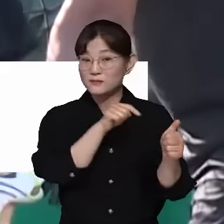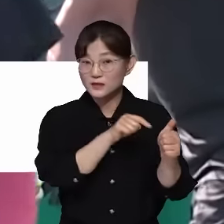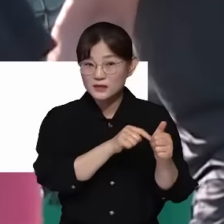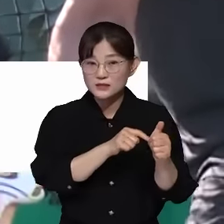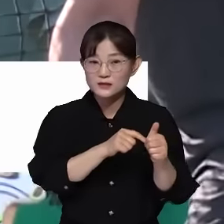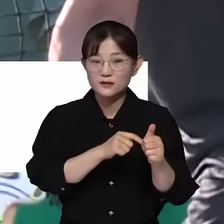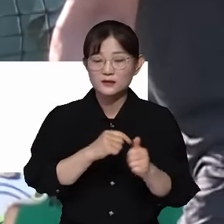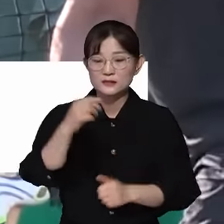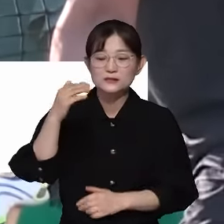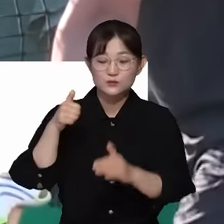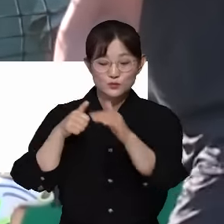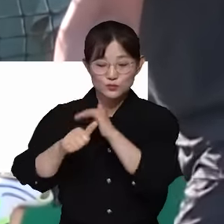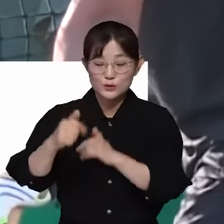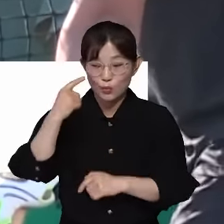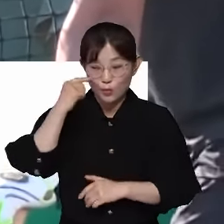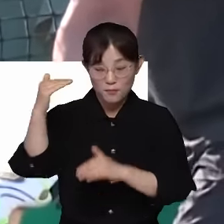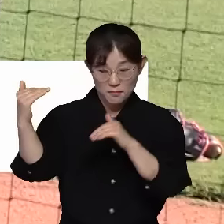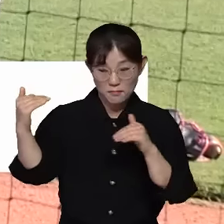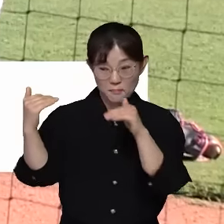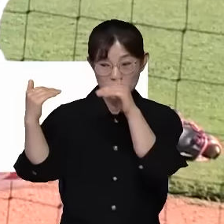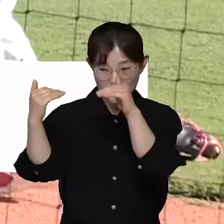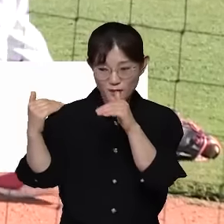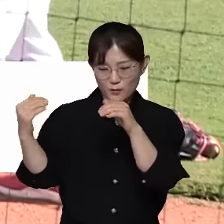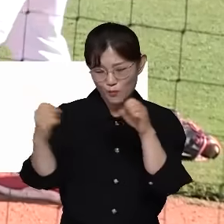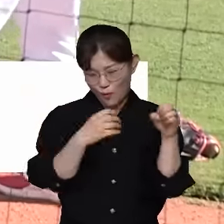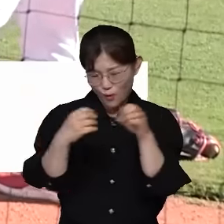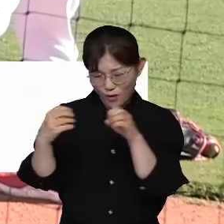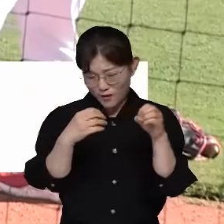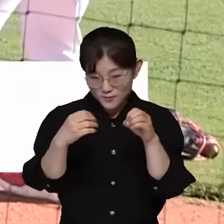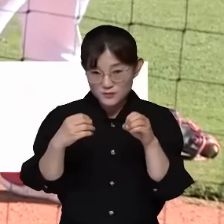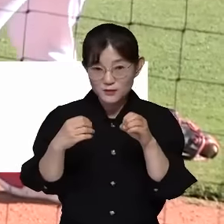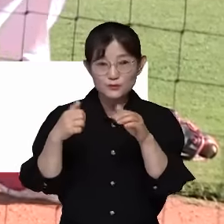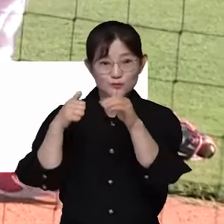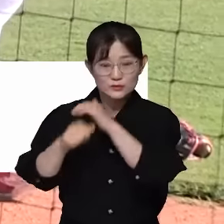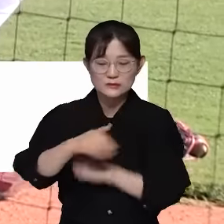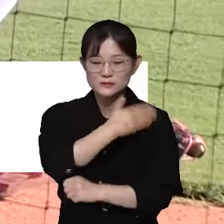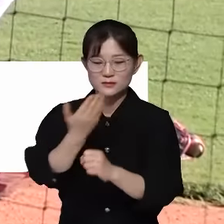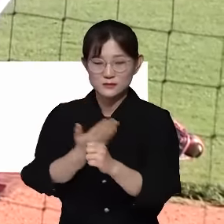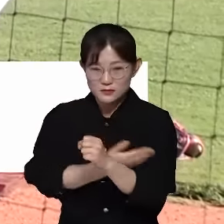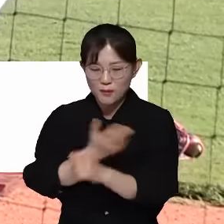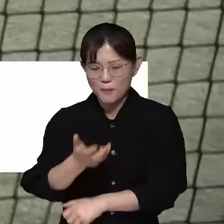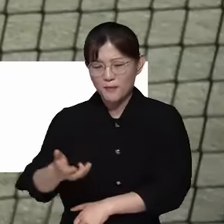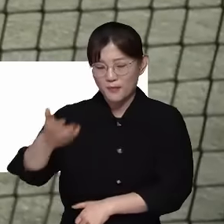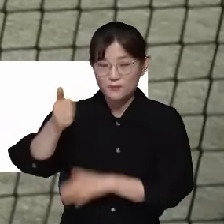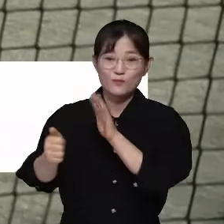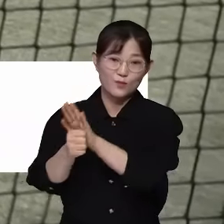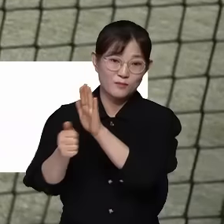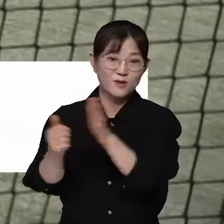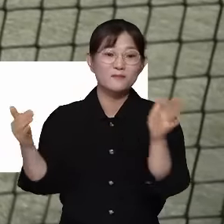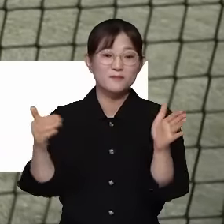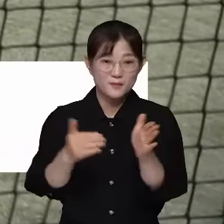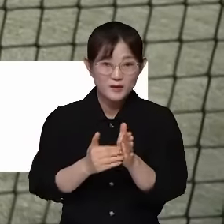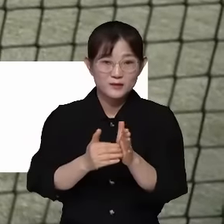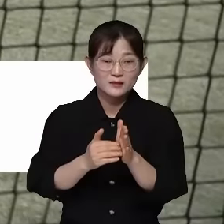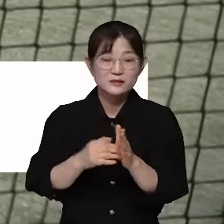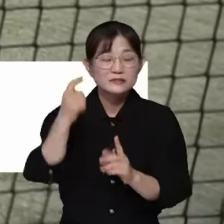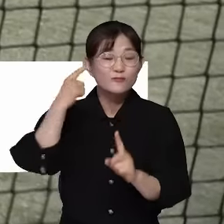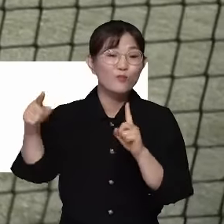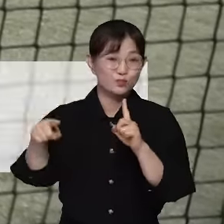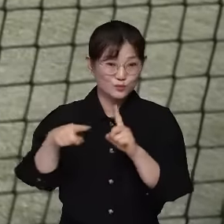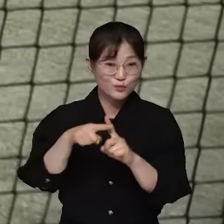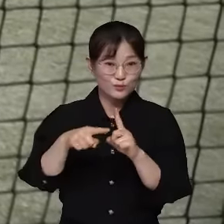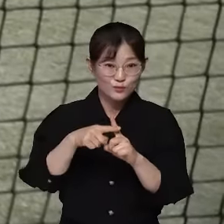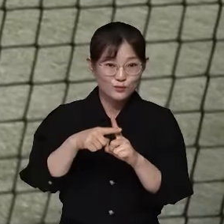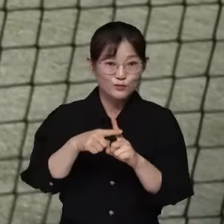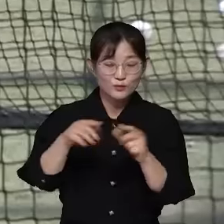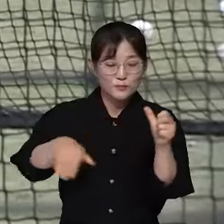눈높이에서 소통하면서 기량을 최대로 끌어냈습니다. 선수들에게 먼저 다가가 긍정적인 팀 분위기를 만들었고 의견을